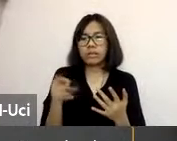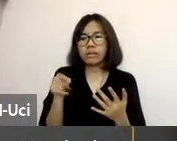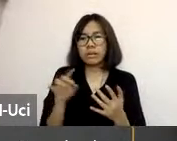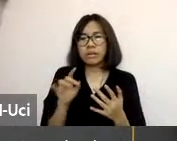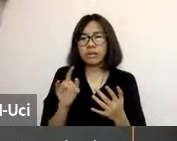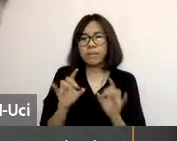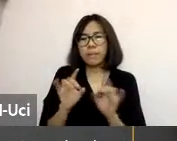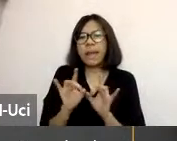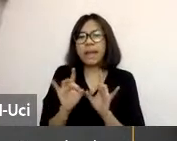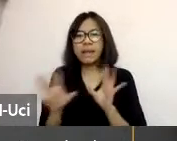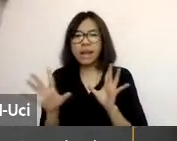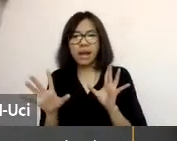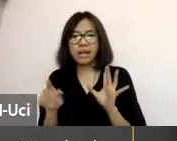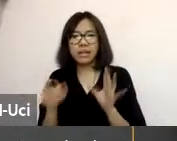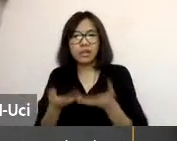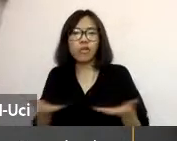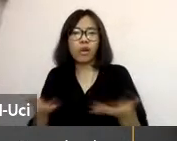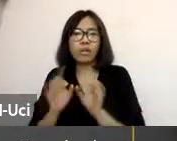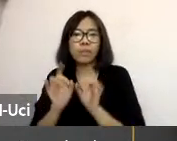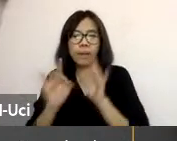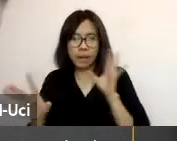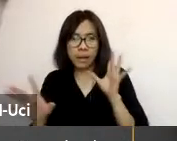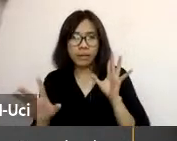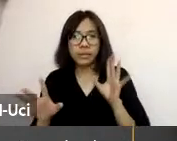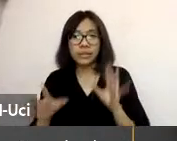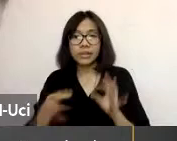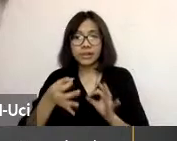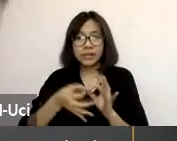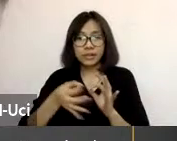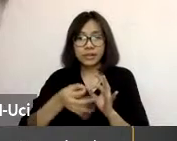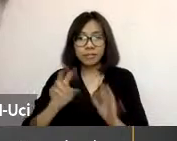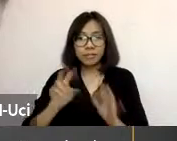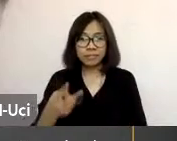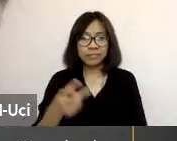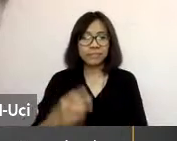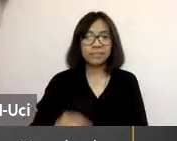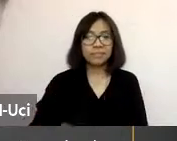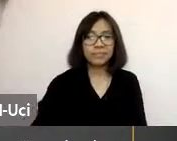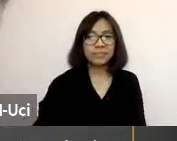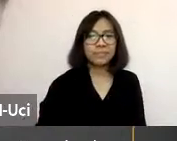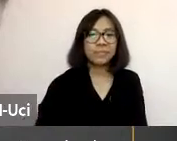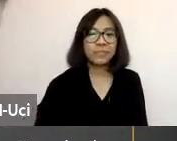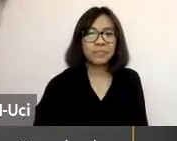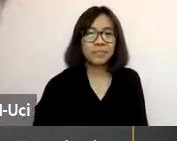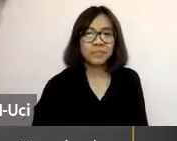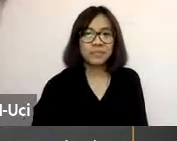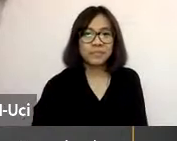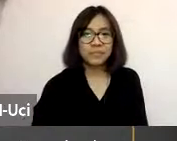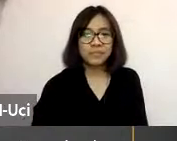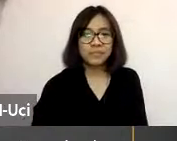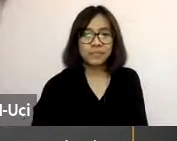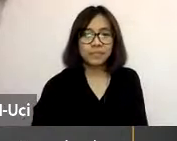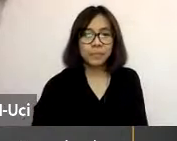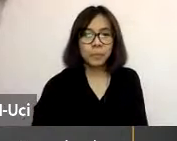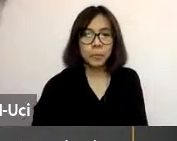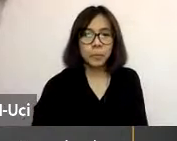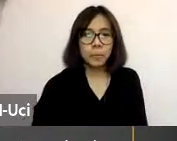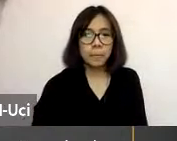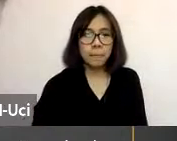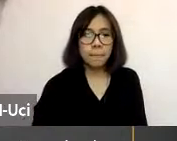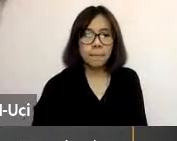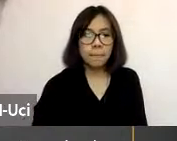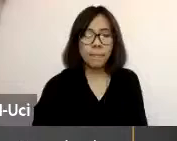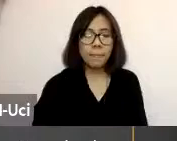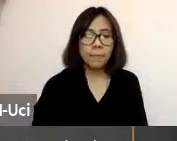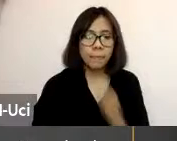digitalisasi yang kita usung gitu jadi 10 saya situ untuk praktik seperti itu bisa di adukan saja gitu